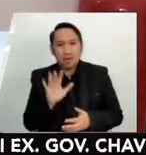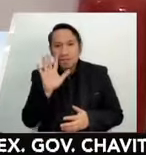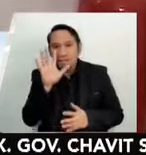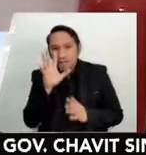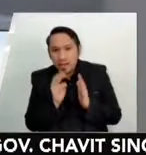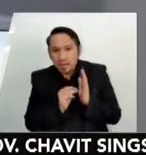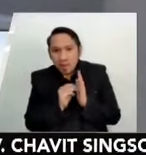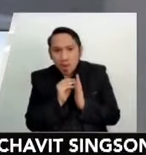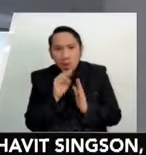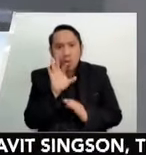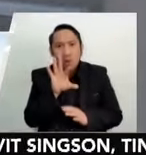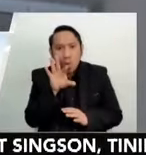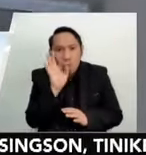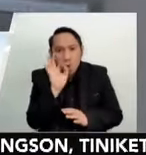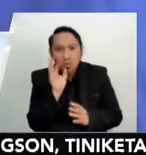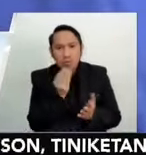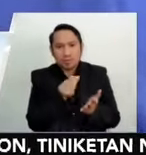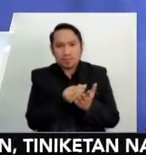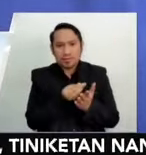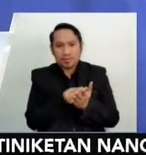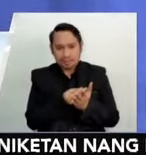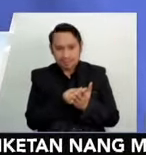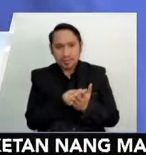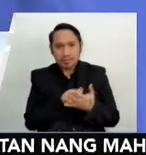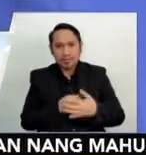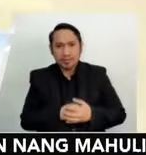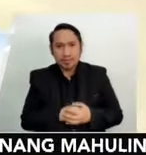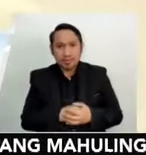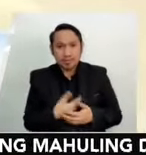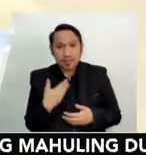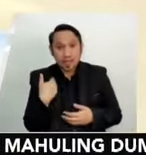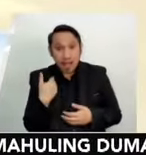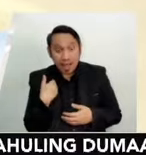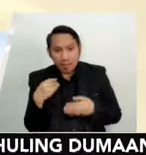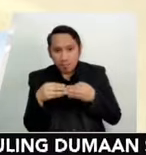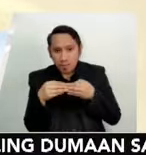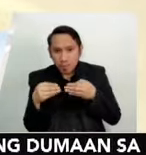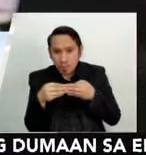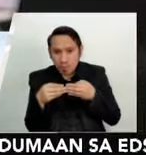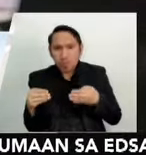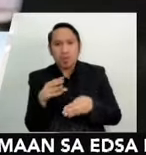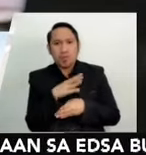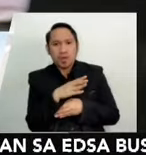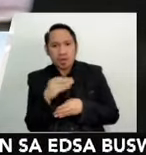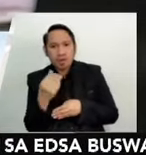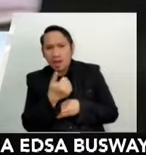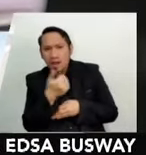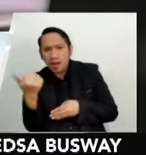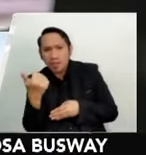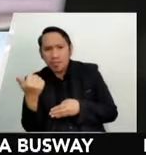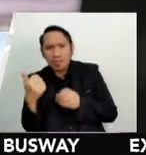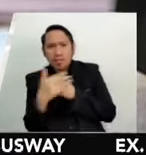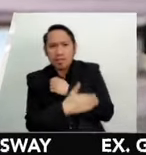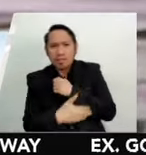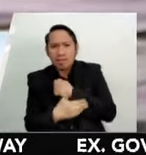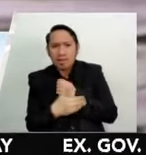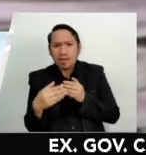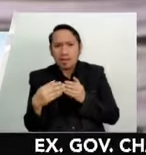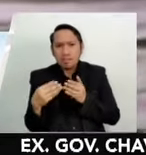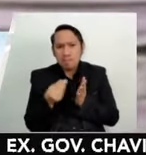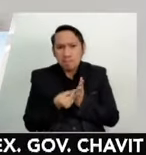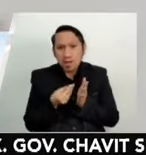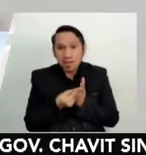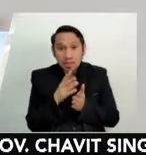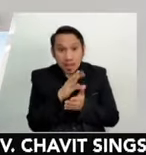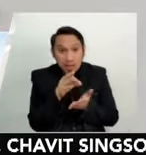nakita sa isang vault sa admin building. May mga dolyar rin at iba pang currencies. May na-recover din ng mga foreign